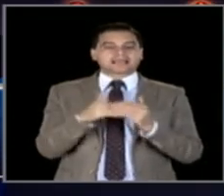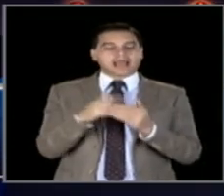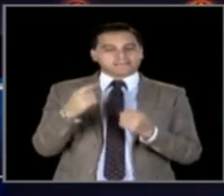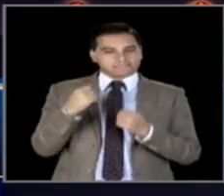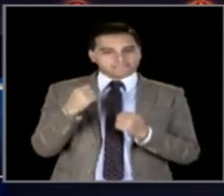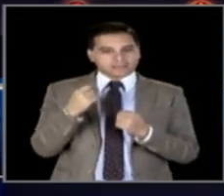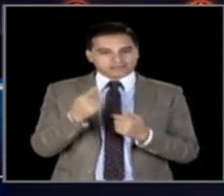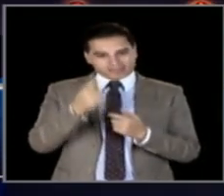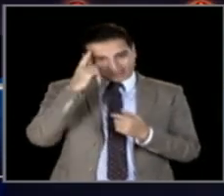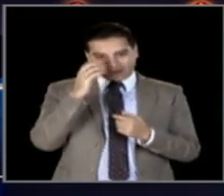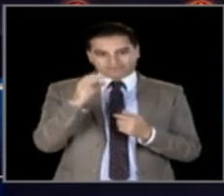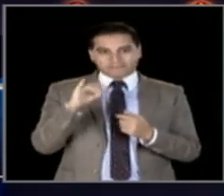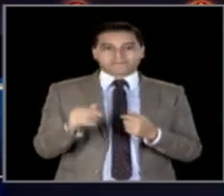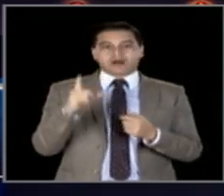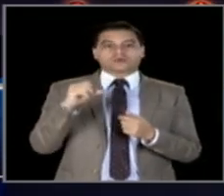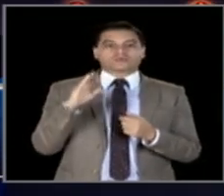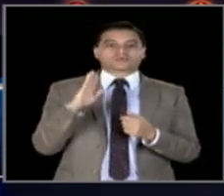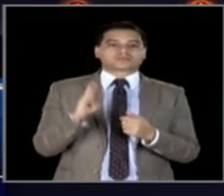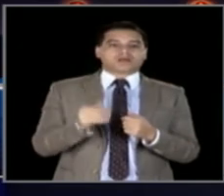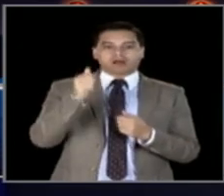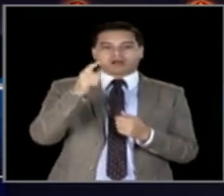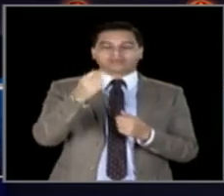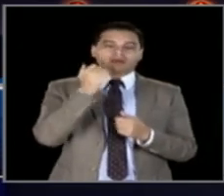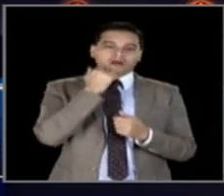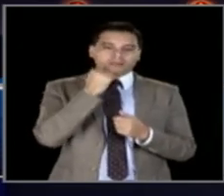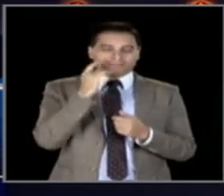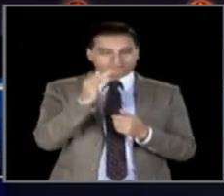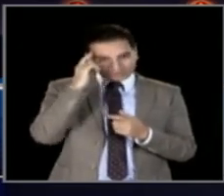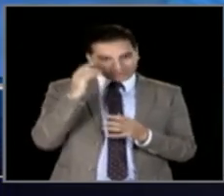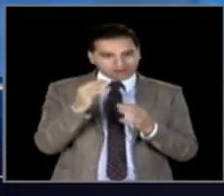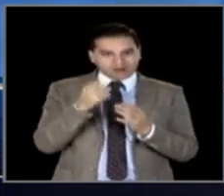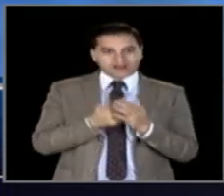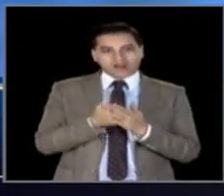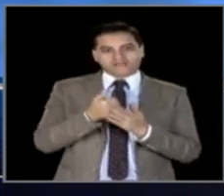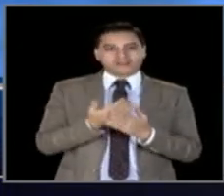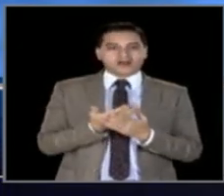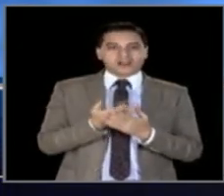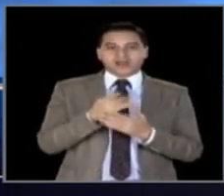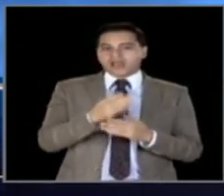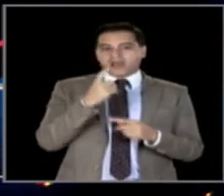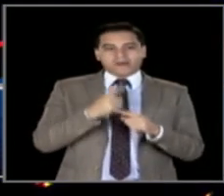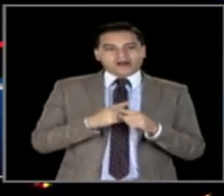طبعا يا ماروسكا غلطانة، كان مفروض تفكري أحسن كده شوية. أرضك، إجابة خاطئة.